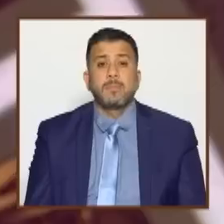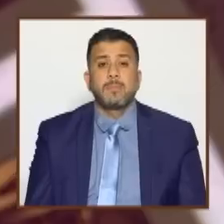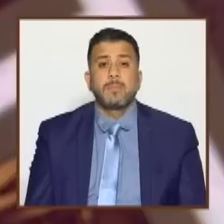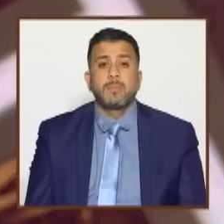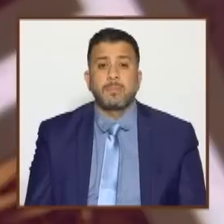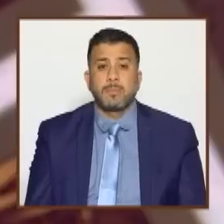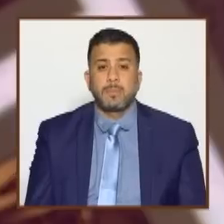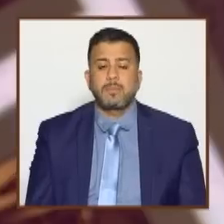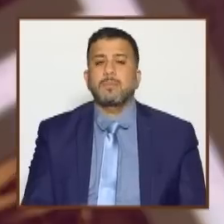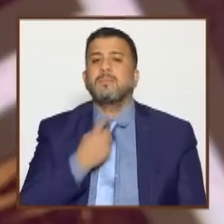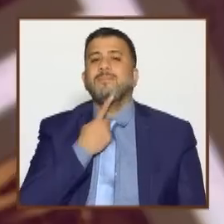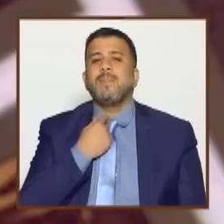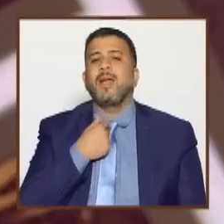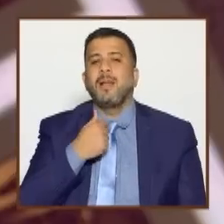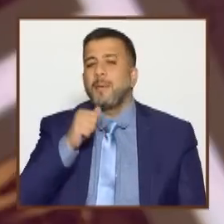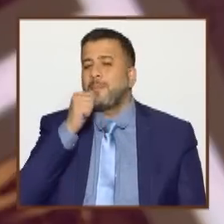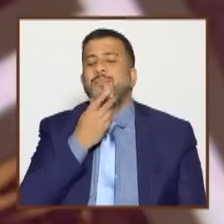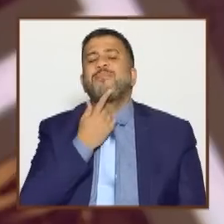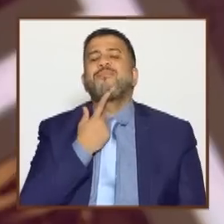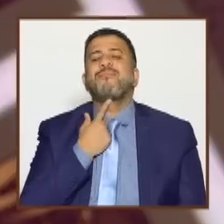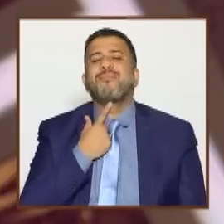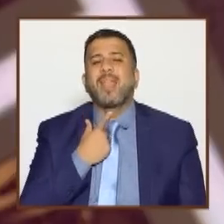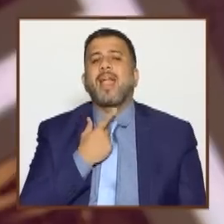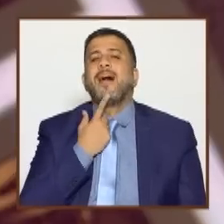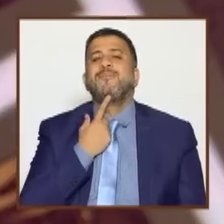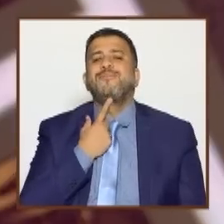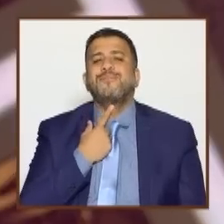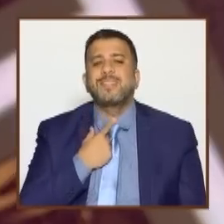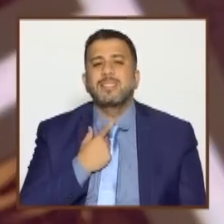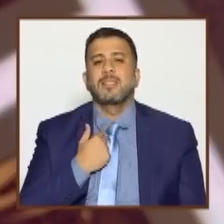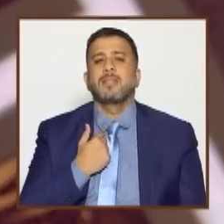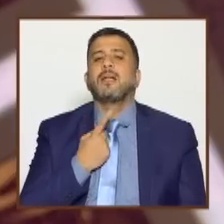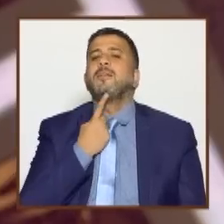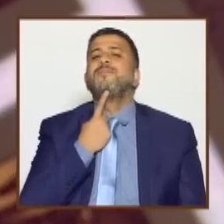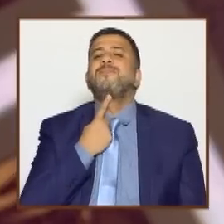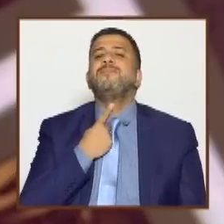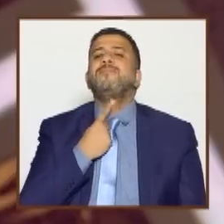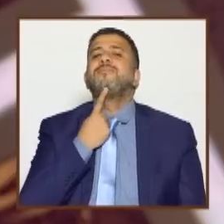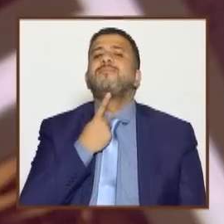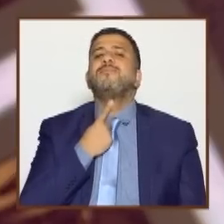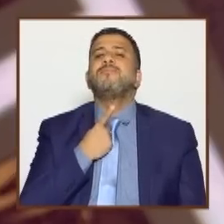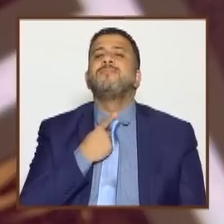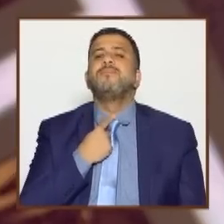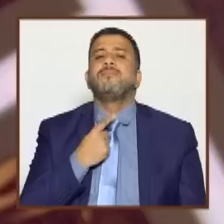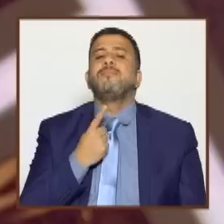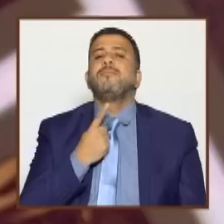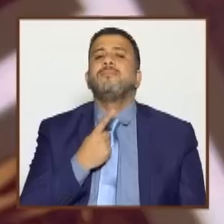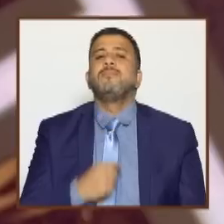مثلا الإنسان ابتلع ريق يفطر؟ إيش عفوا أعد؟ الريق. خروج الريح؟